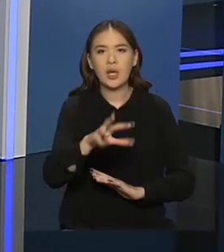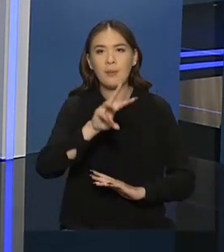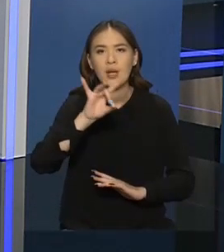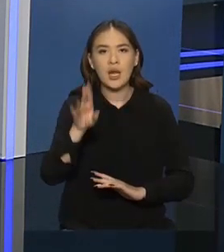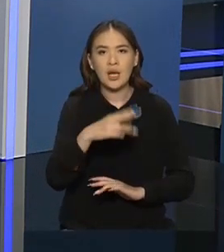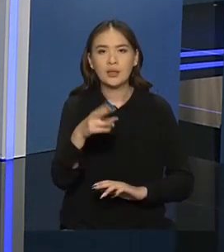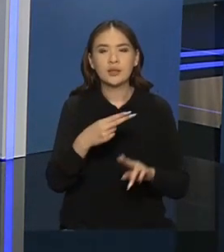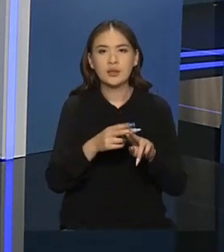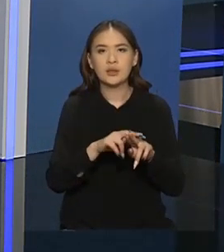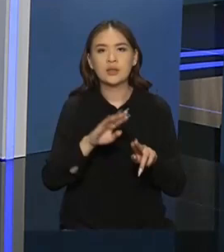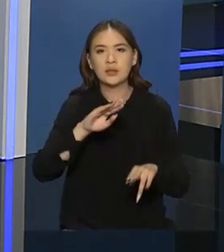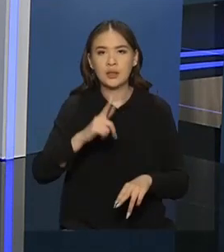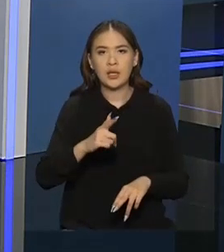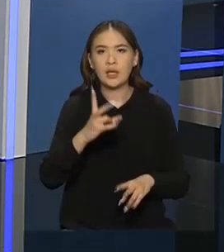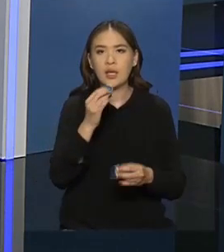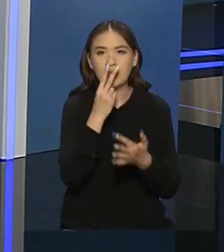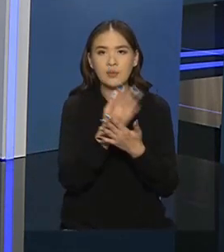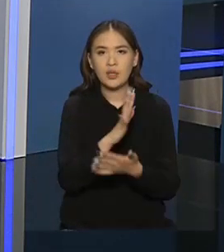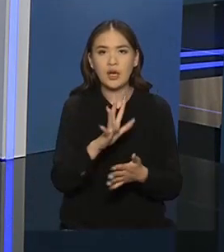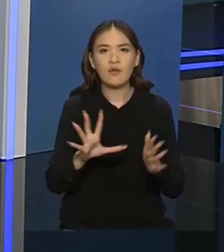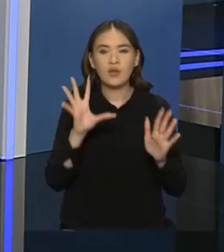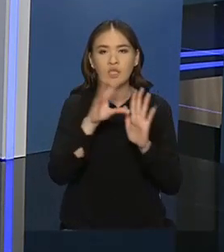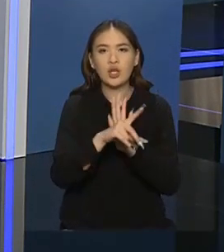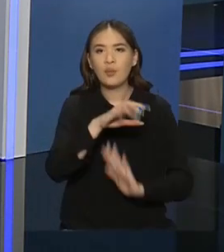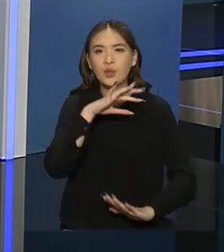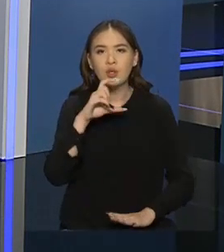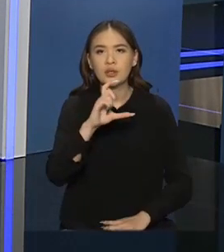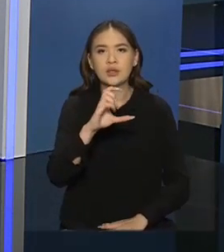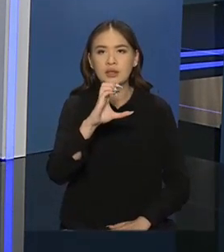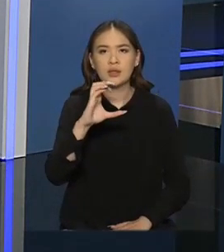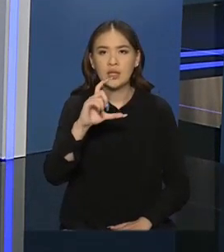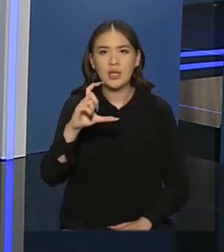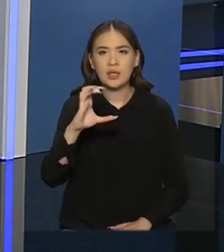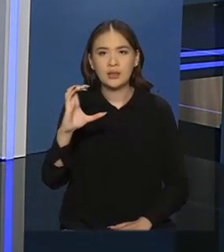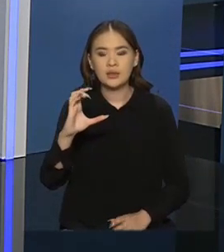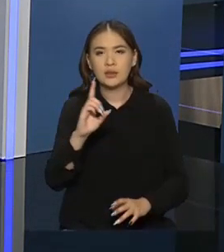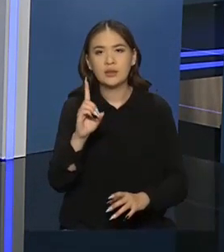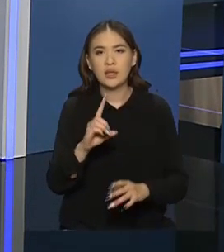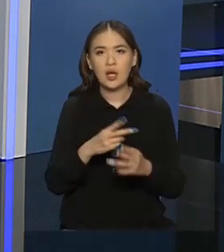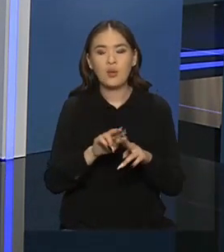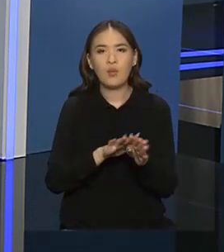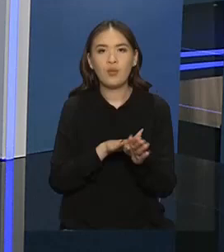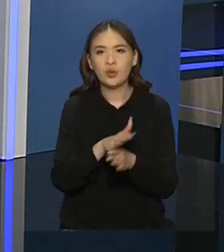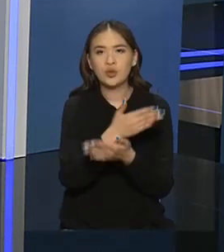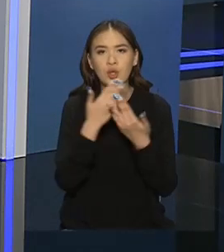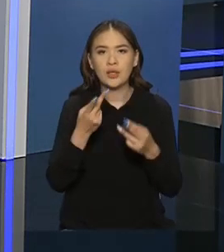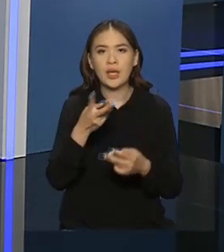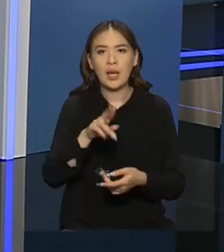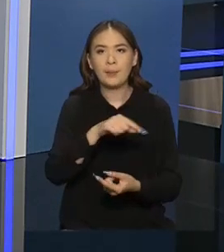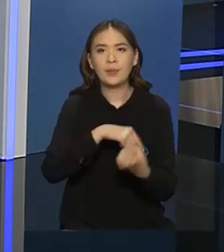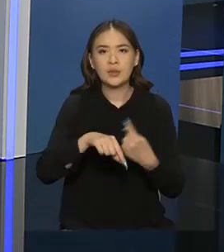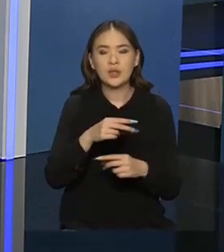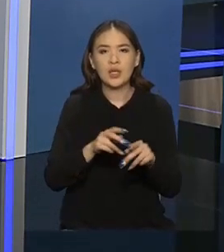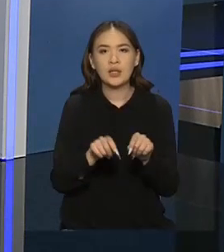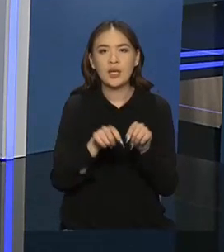миллиардов тенге Но несмотря на такие вложения многие СЭС так и не вышли на полную мощность при том что для бизнеса создавали